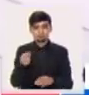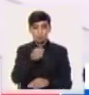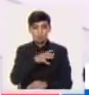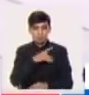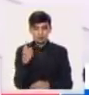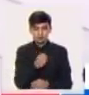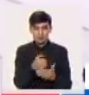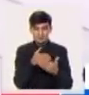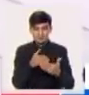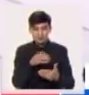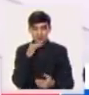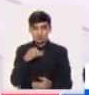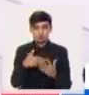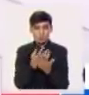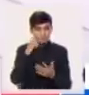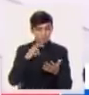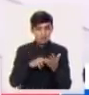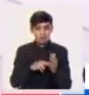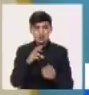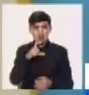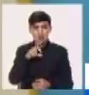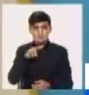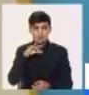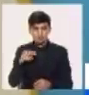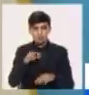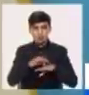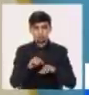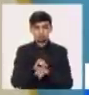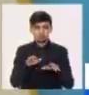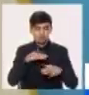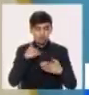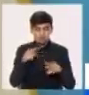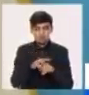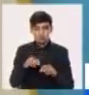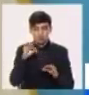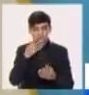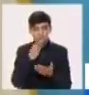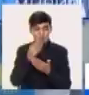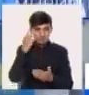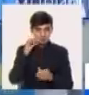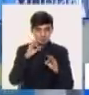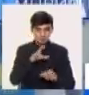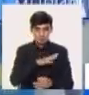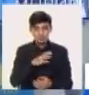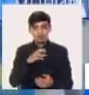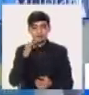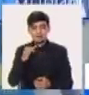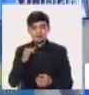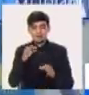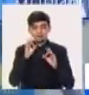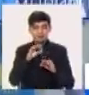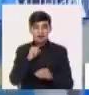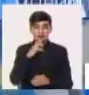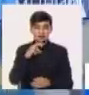назад, представил новый план по исправлению эпидситуации. Во время совещания президента с Кабмином он поделился своим мнением о том,